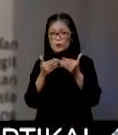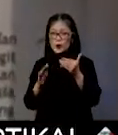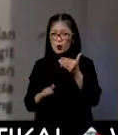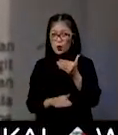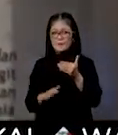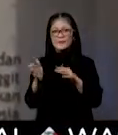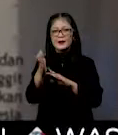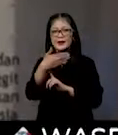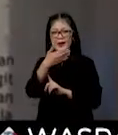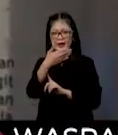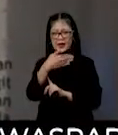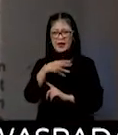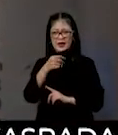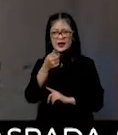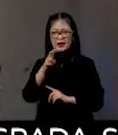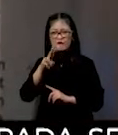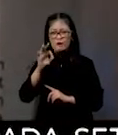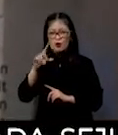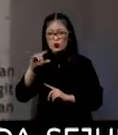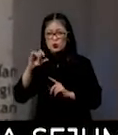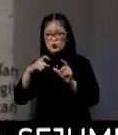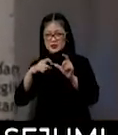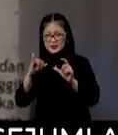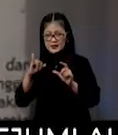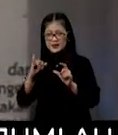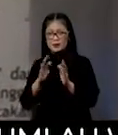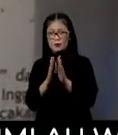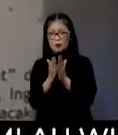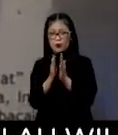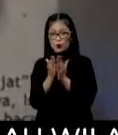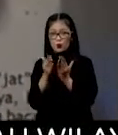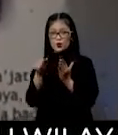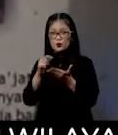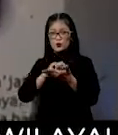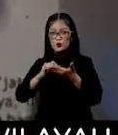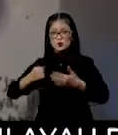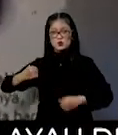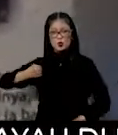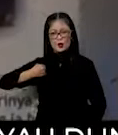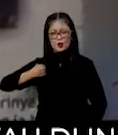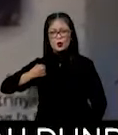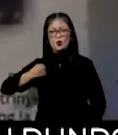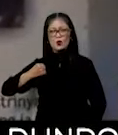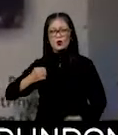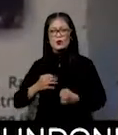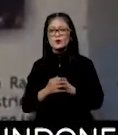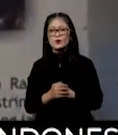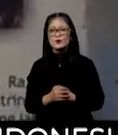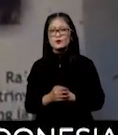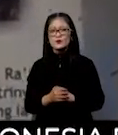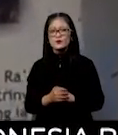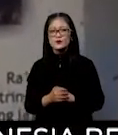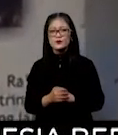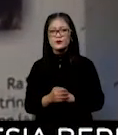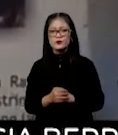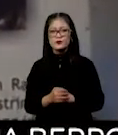Revolusi kepada rakyat dan kepada bangsaku, dan ini adalah di